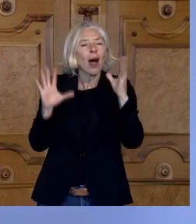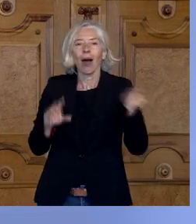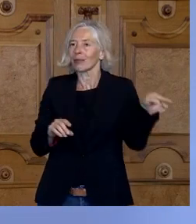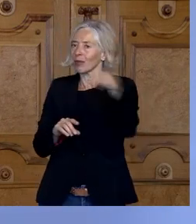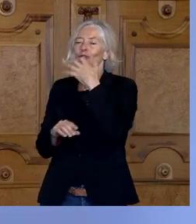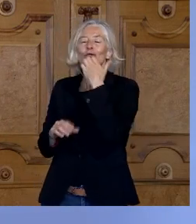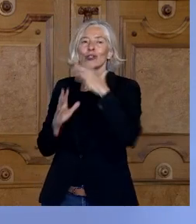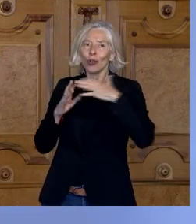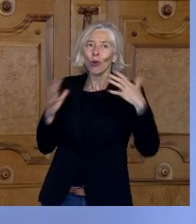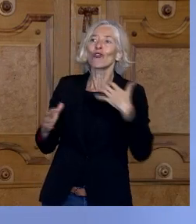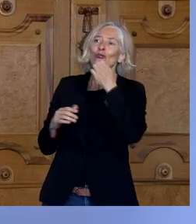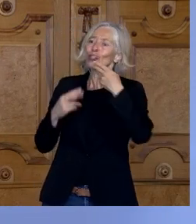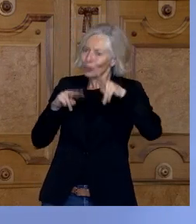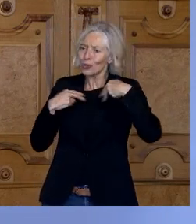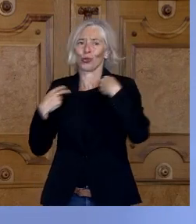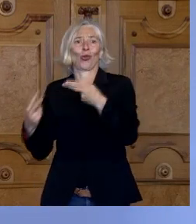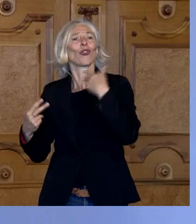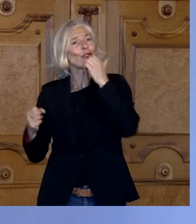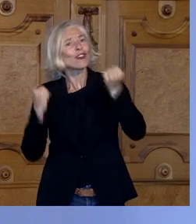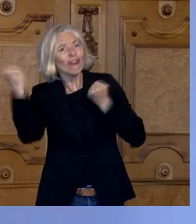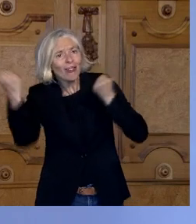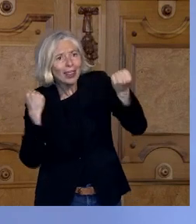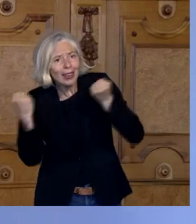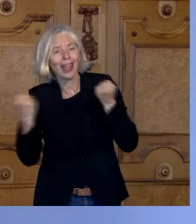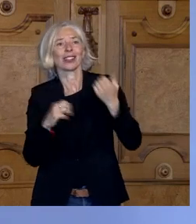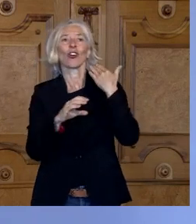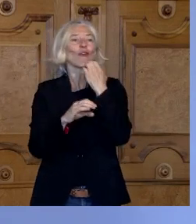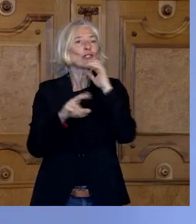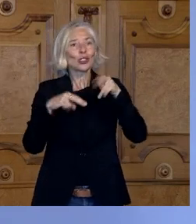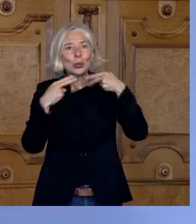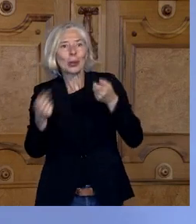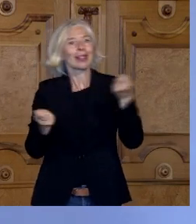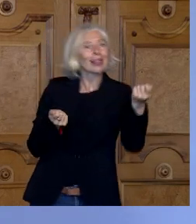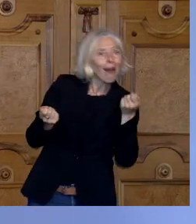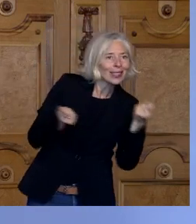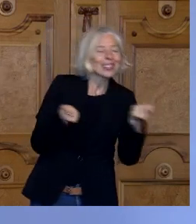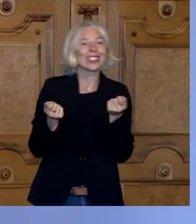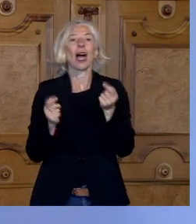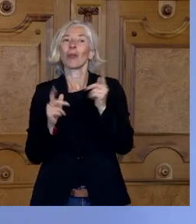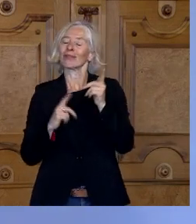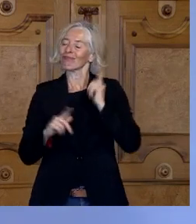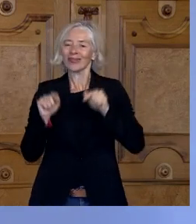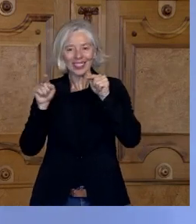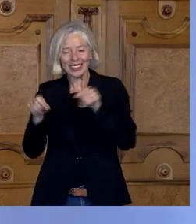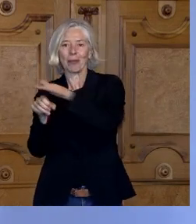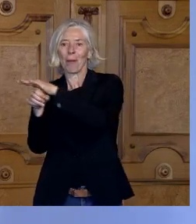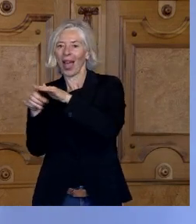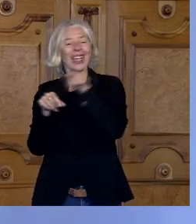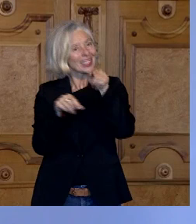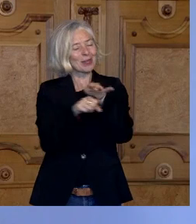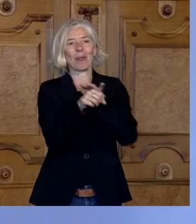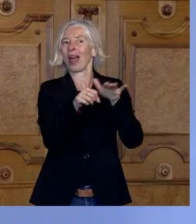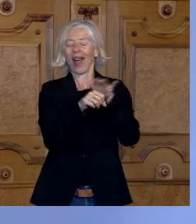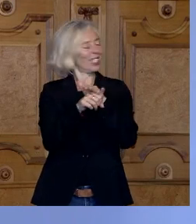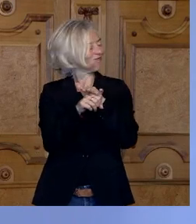ist, dass man seine Tätigkeit wieder aufnehmen darf. Aber diese Bereiche sind explizit noch von der